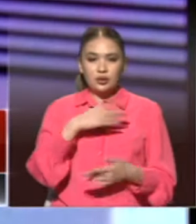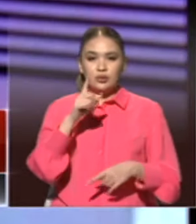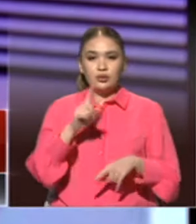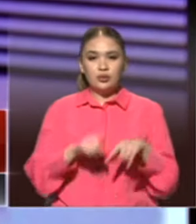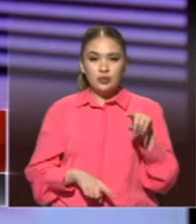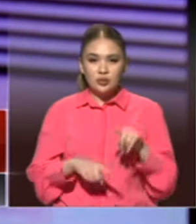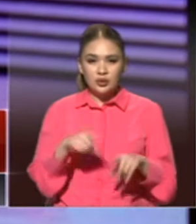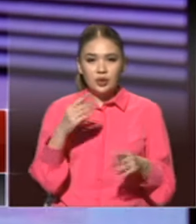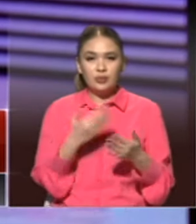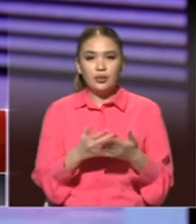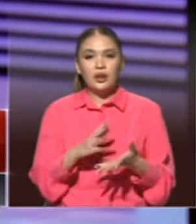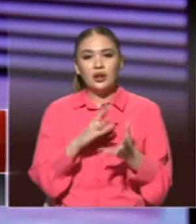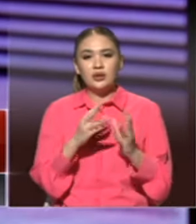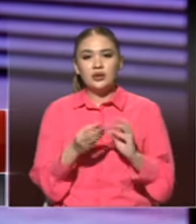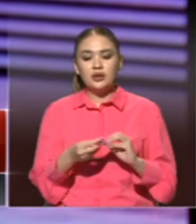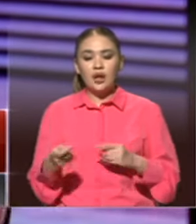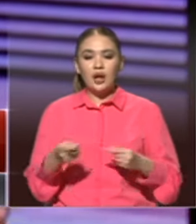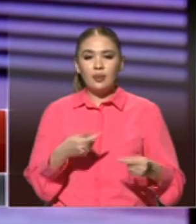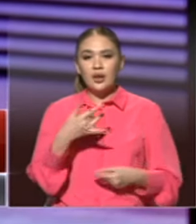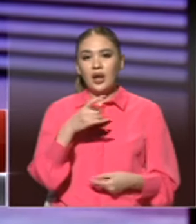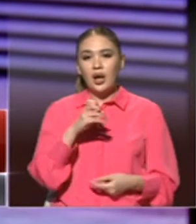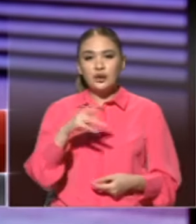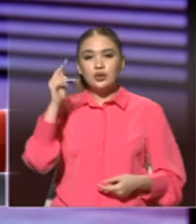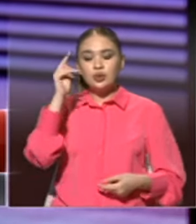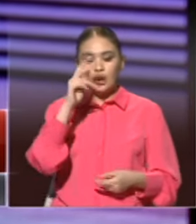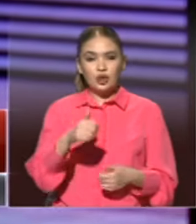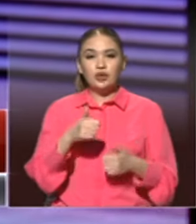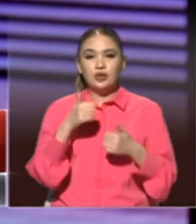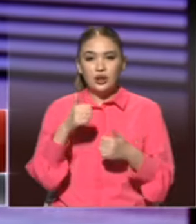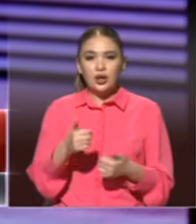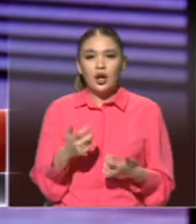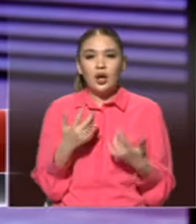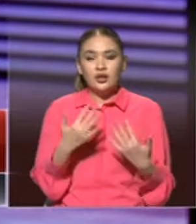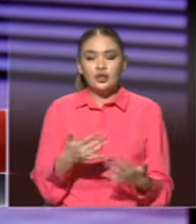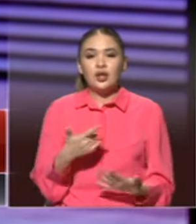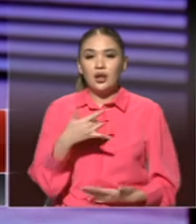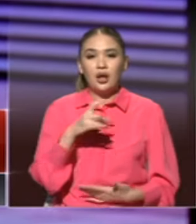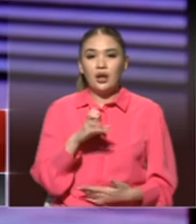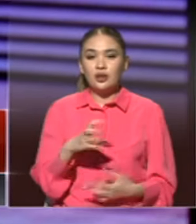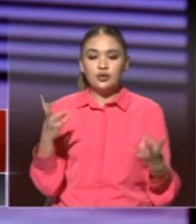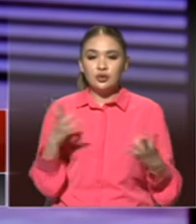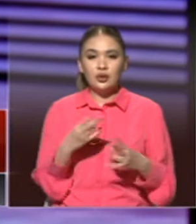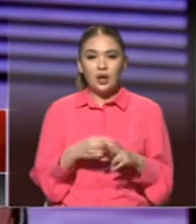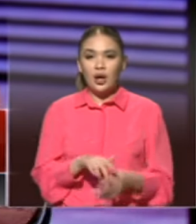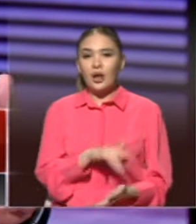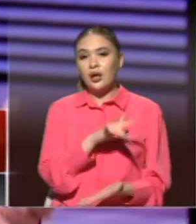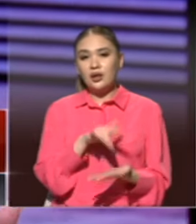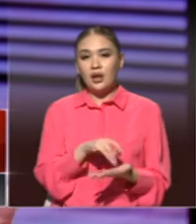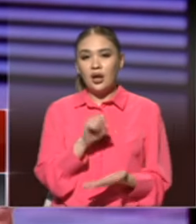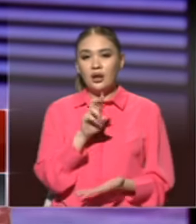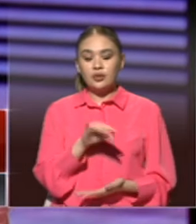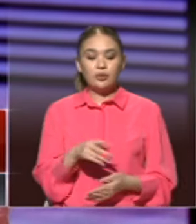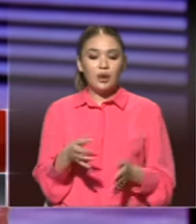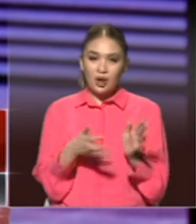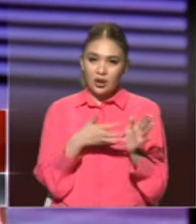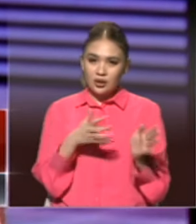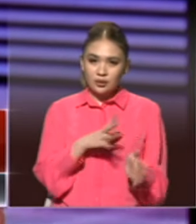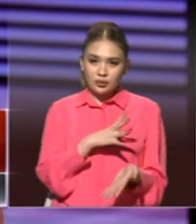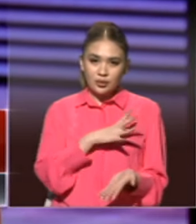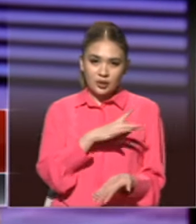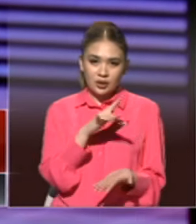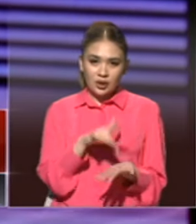негізі әкімдіктің грантымен оқып отыр. Тамаша. Сонда неше грант болу керек? Сол қаланың әкімдігі. Біздің қалада жетпейді дәрігерлер